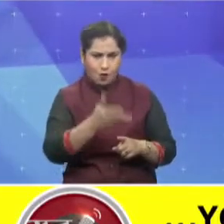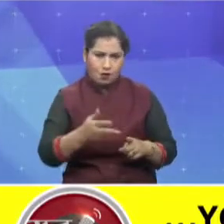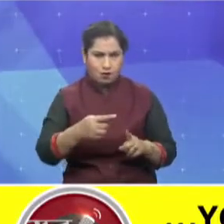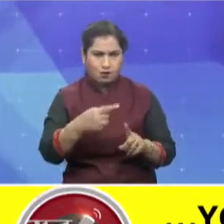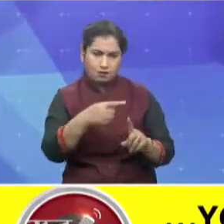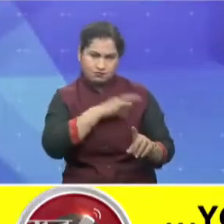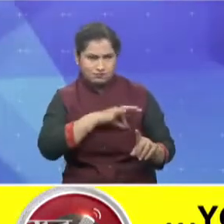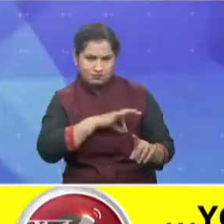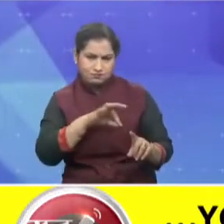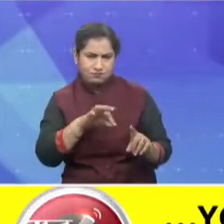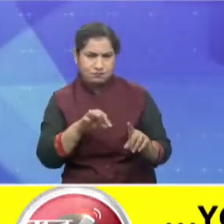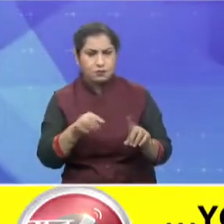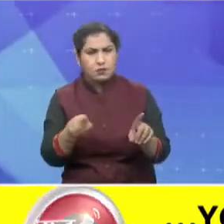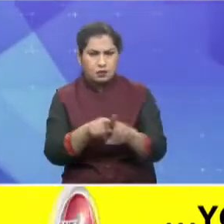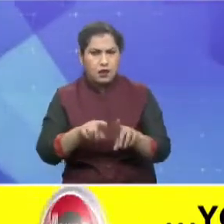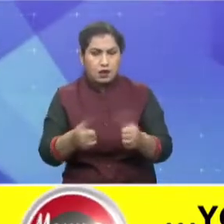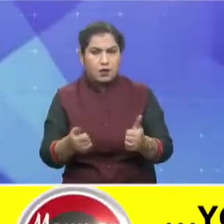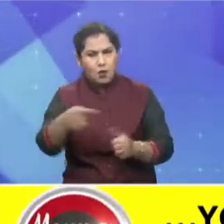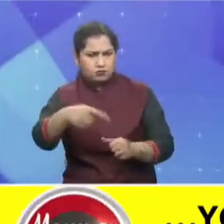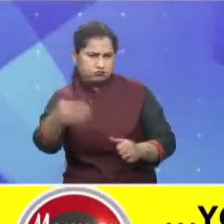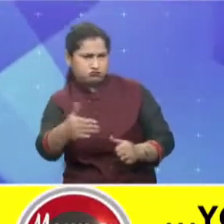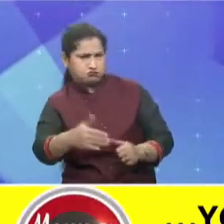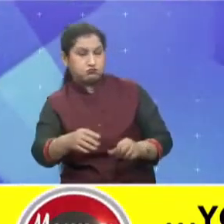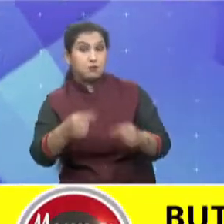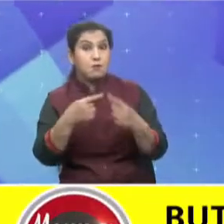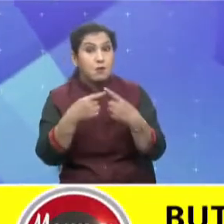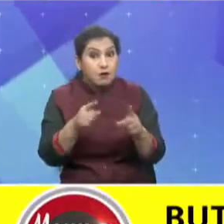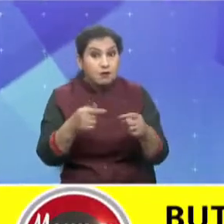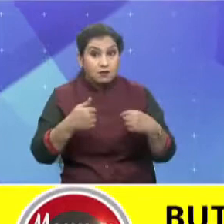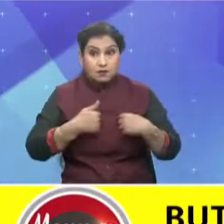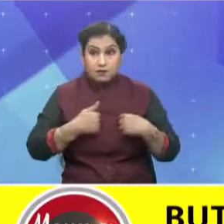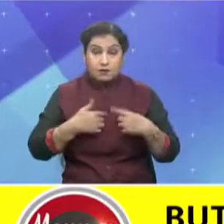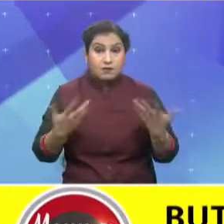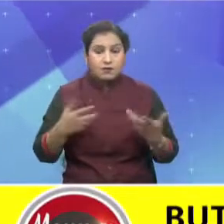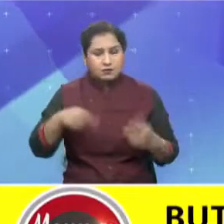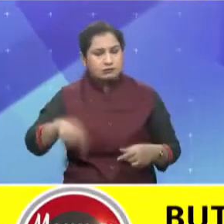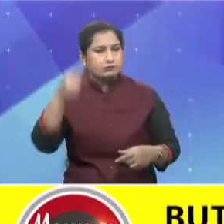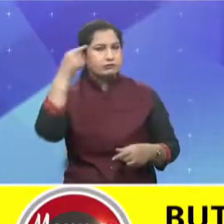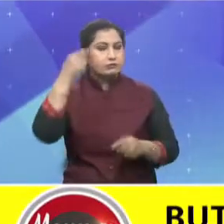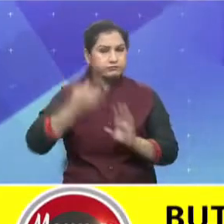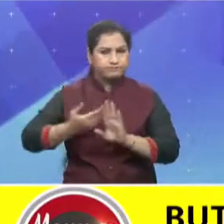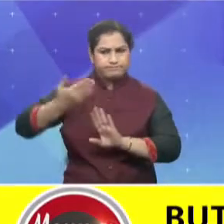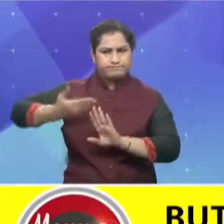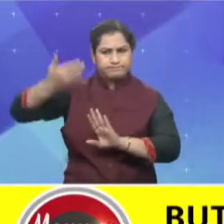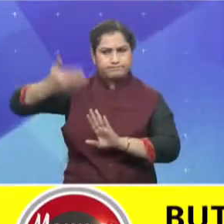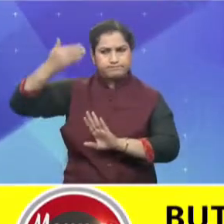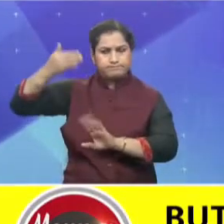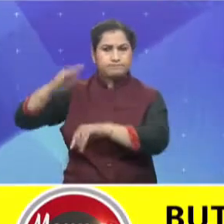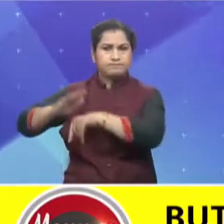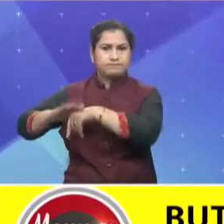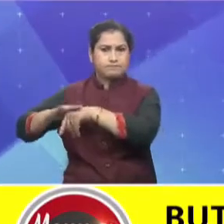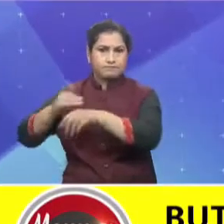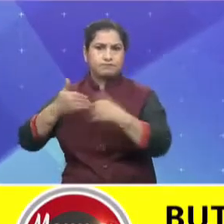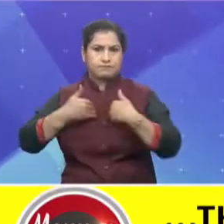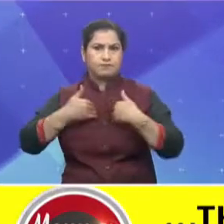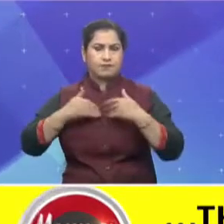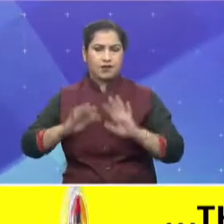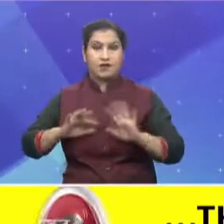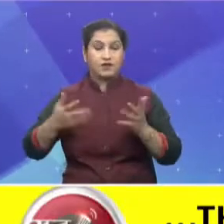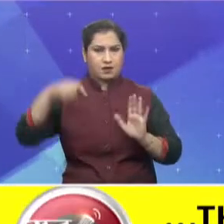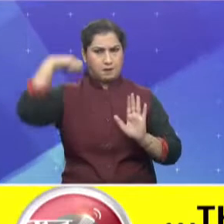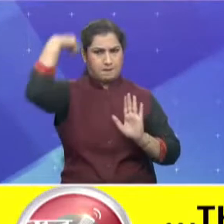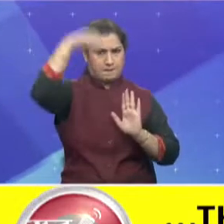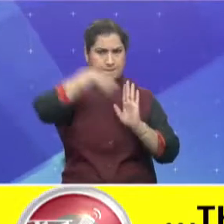लगता, आपने भी सराहा होता। लेकिन ये मेरा दशकों का अनुभव है कि मीडिया की